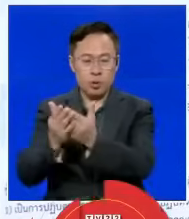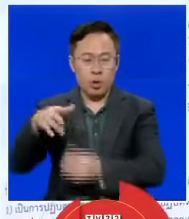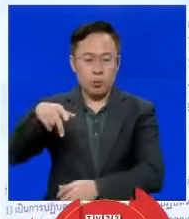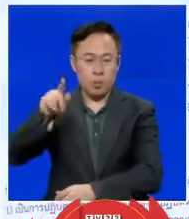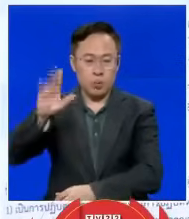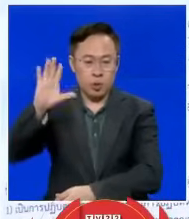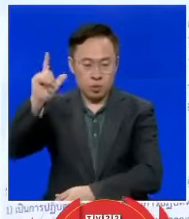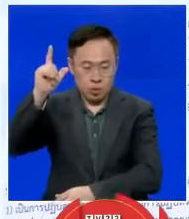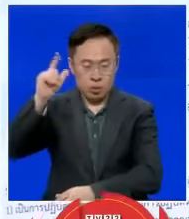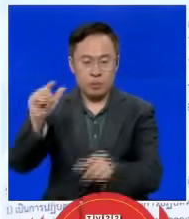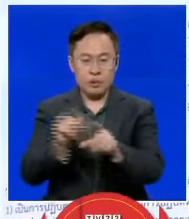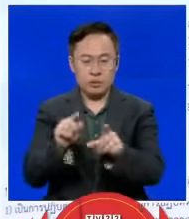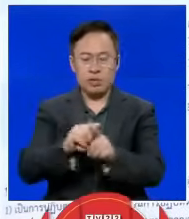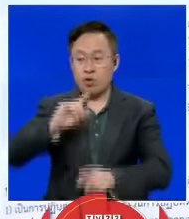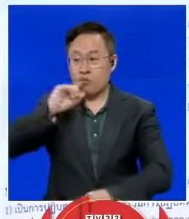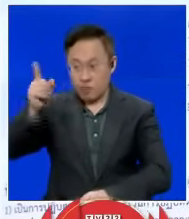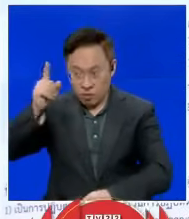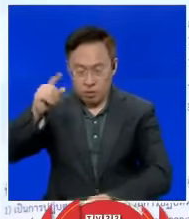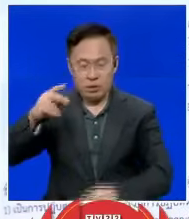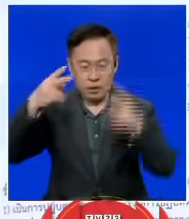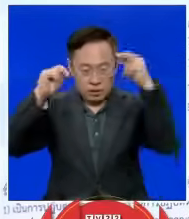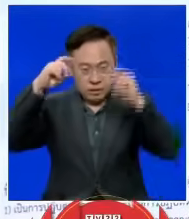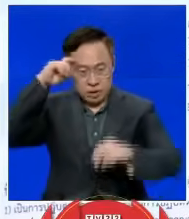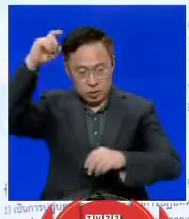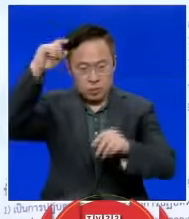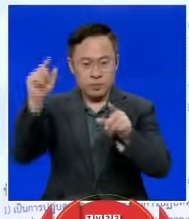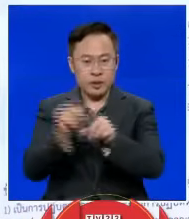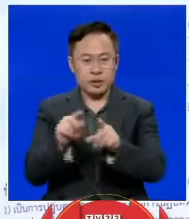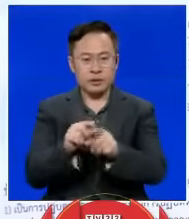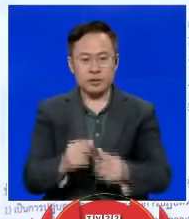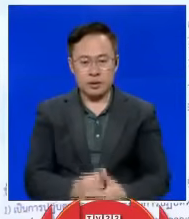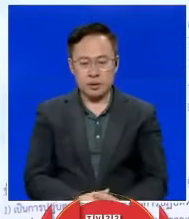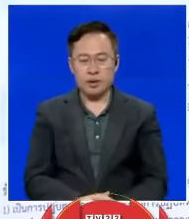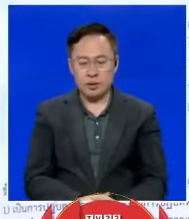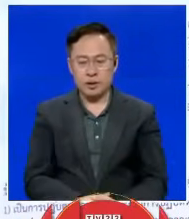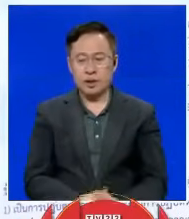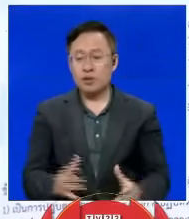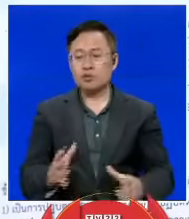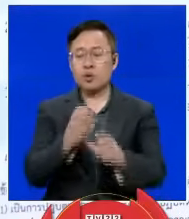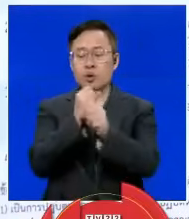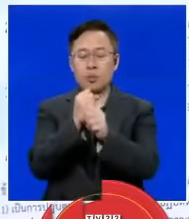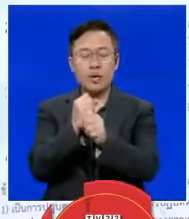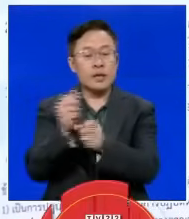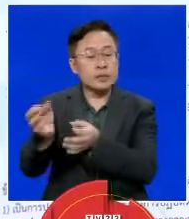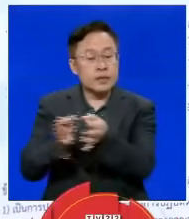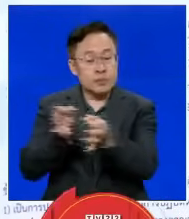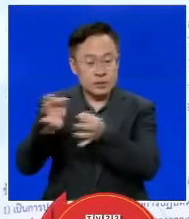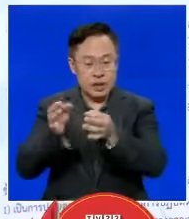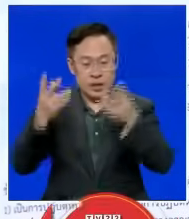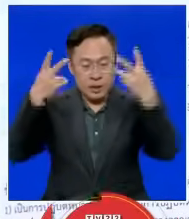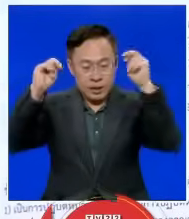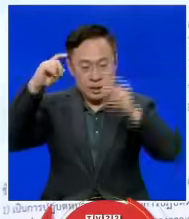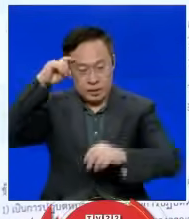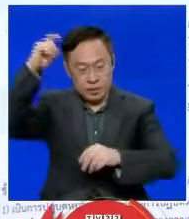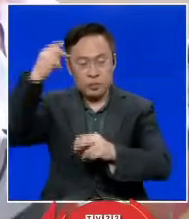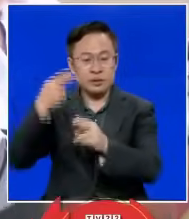กรัฐมนตรีด้วยนี่นะคะเล่นแบบถึงระดับทำเนียบรัฐบาลแบบนี้เลยก็เลยไปถามทางที่ปรึกษาของท่านนายกรัฐมนตรี